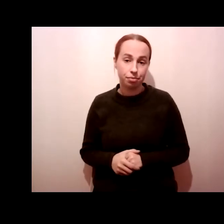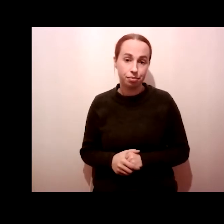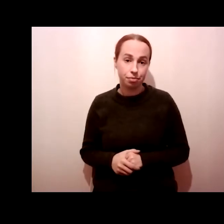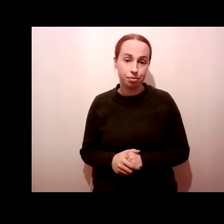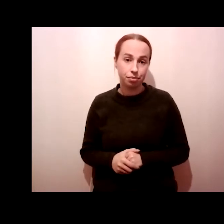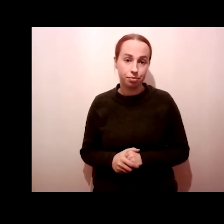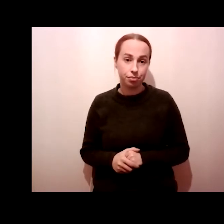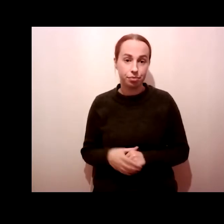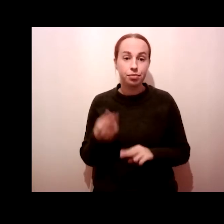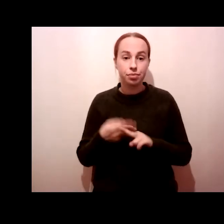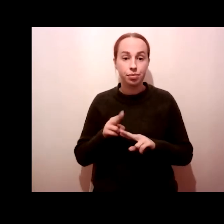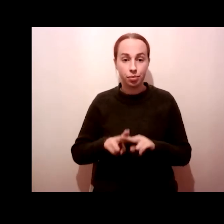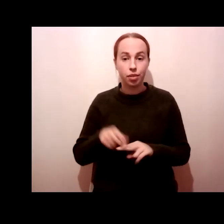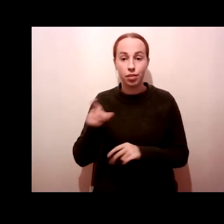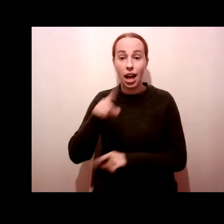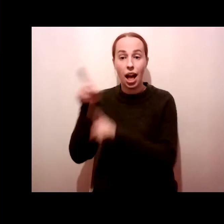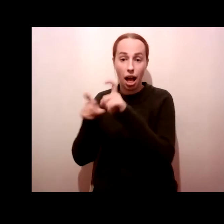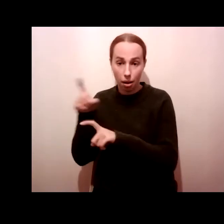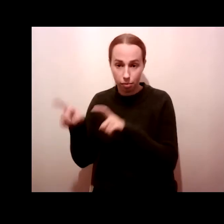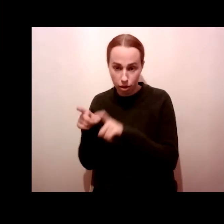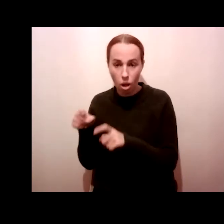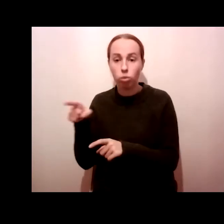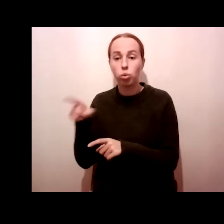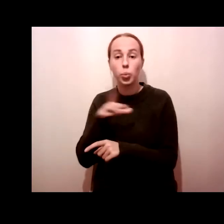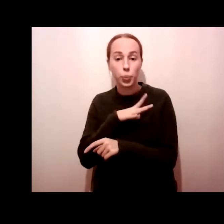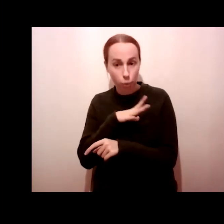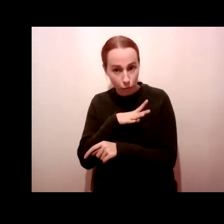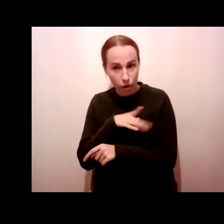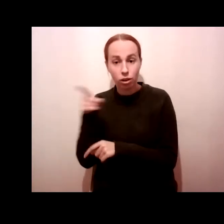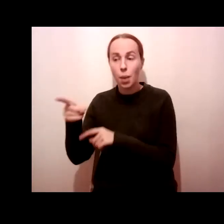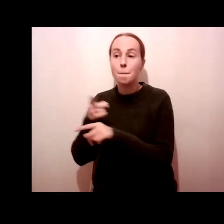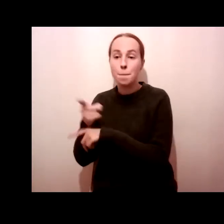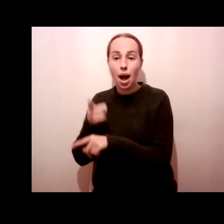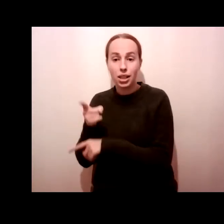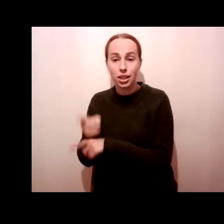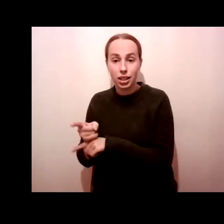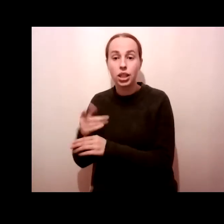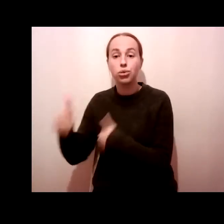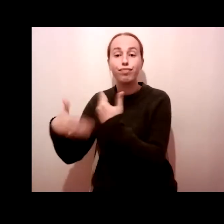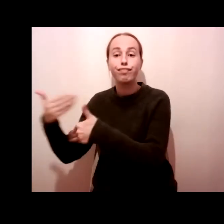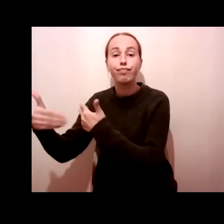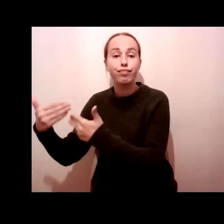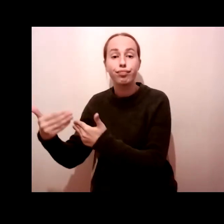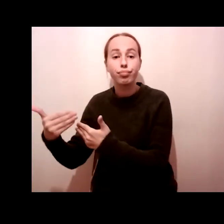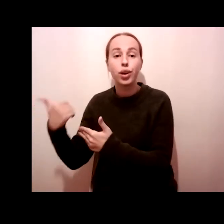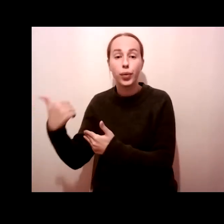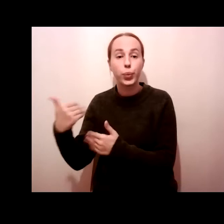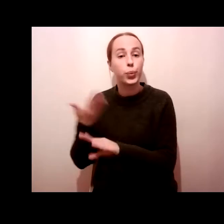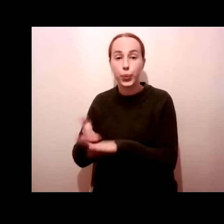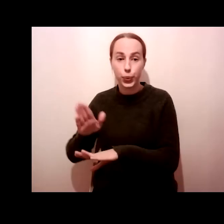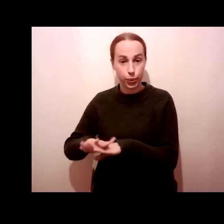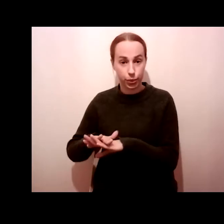Mūsų apklausa parodė, kad šių patyčių pasekmės yra labai sudėtingos